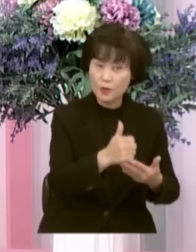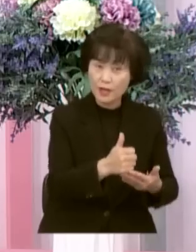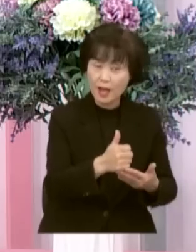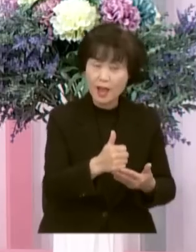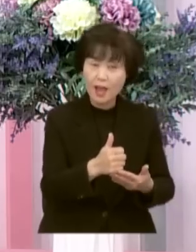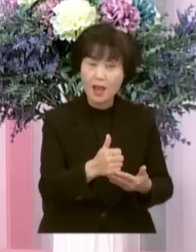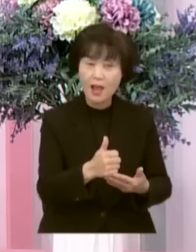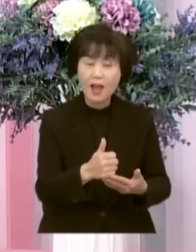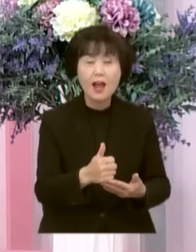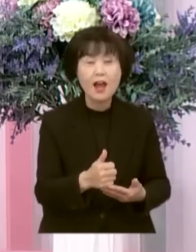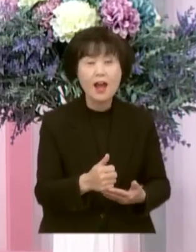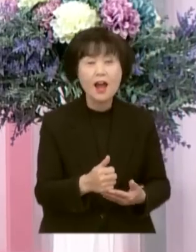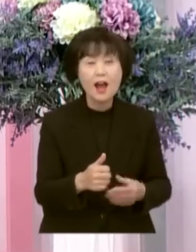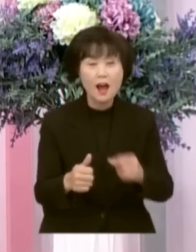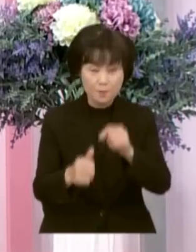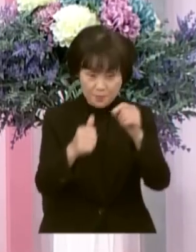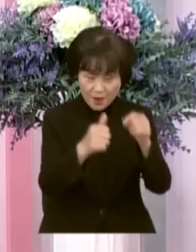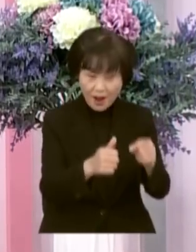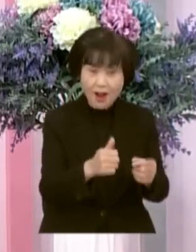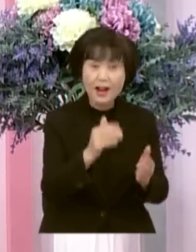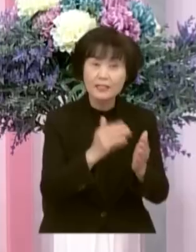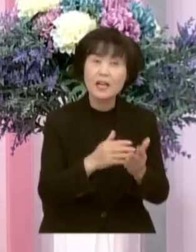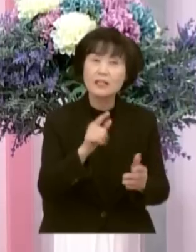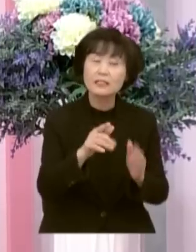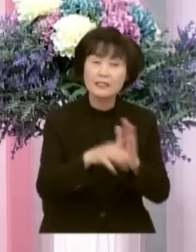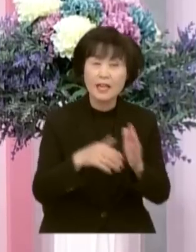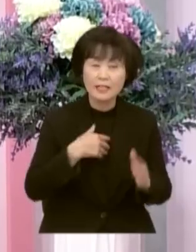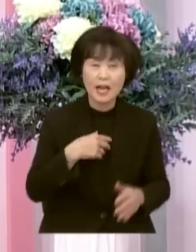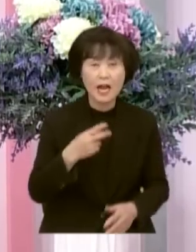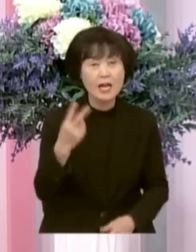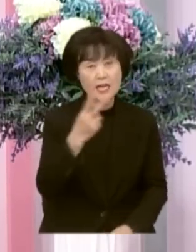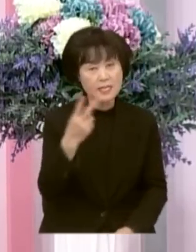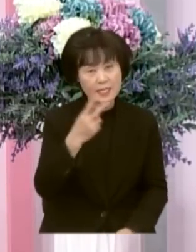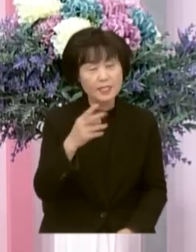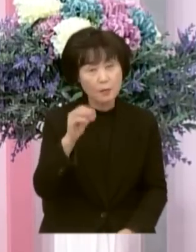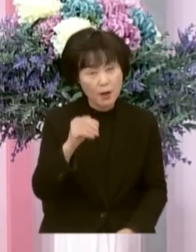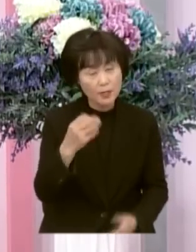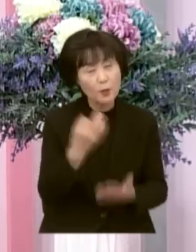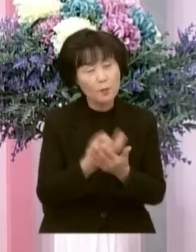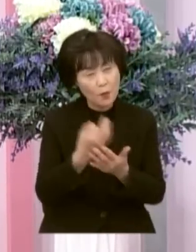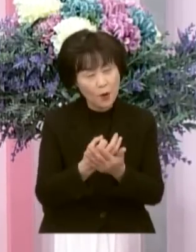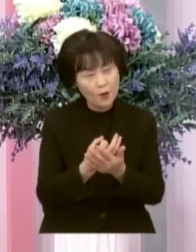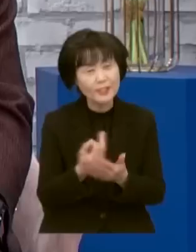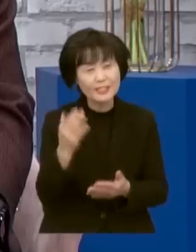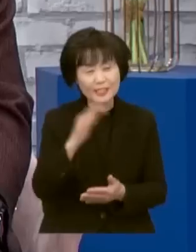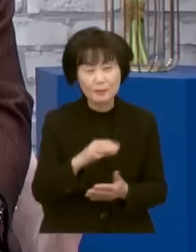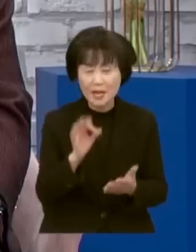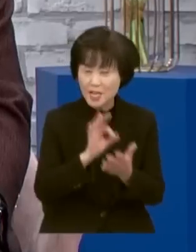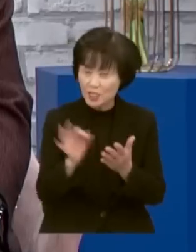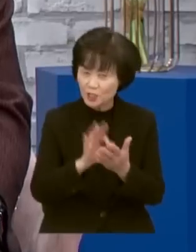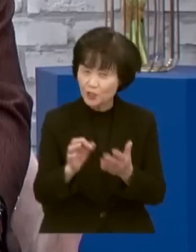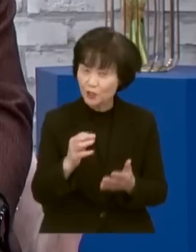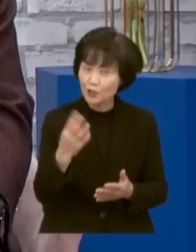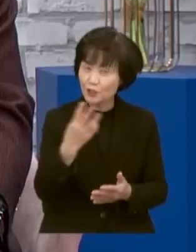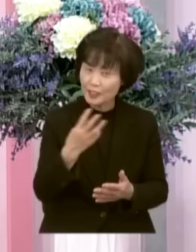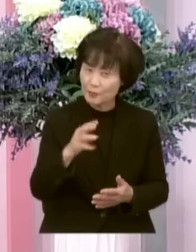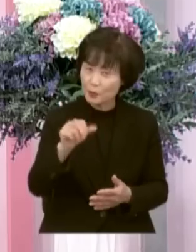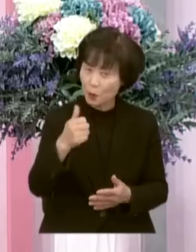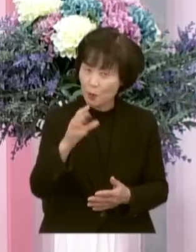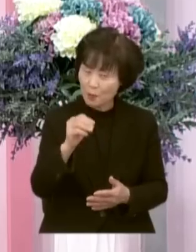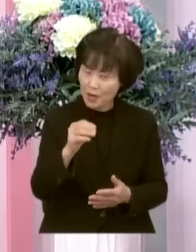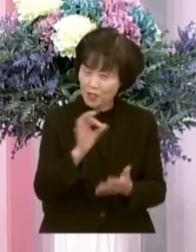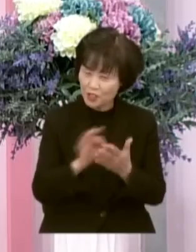예. 네. 그러면서 당시에 제가 한 2,000만 원 벌 때였는데 나가기는 3,500만 원이 나가는 거예요.